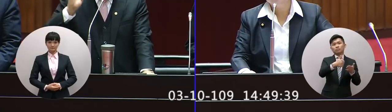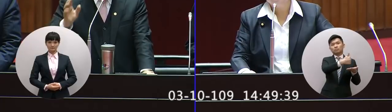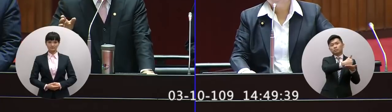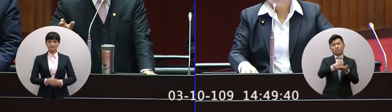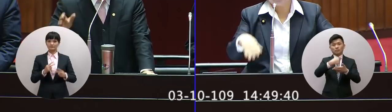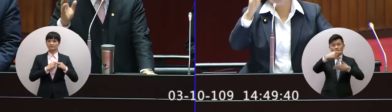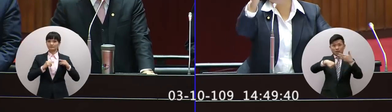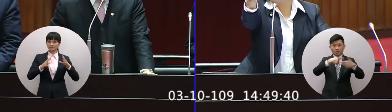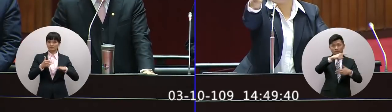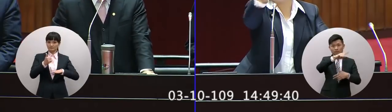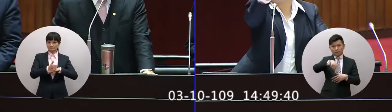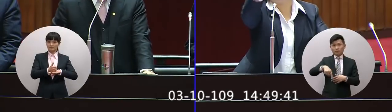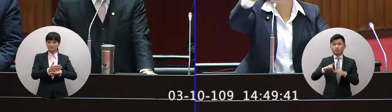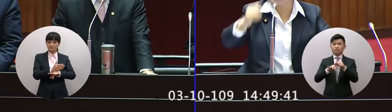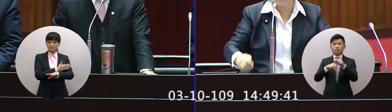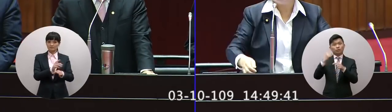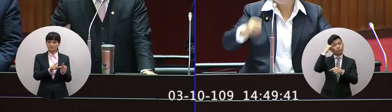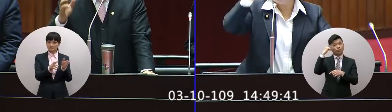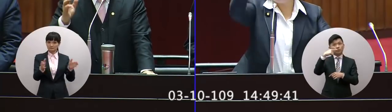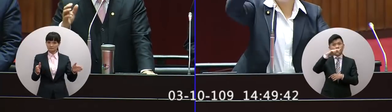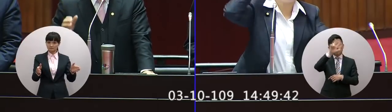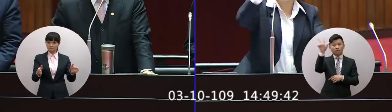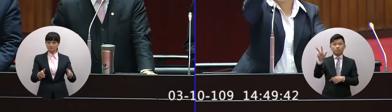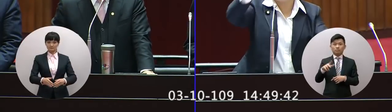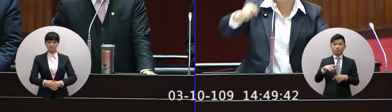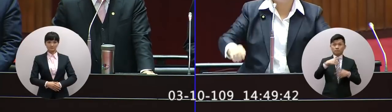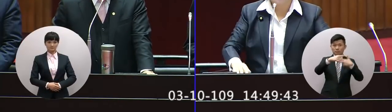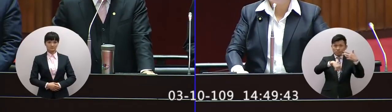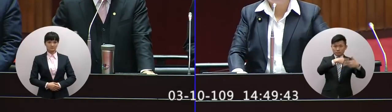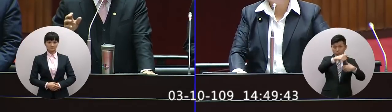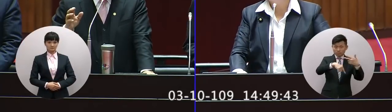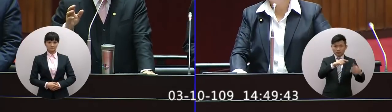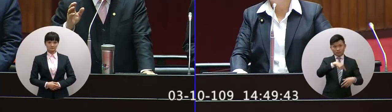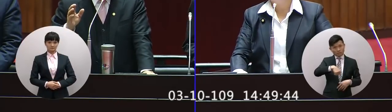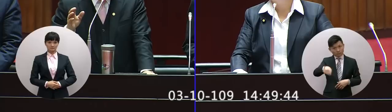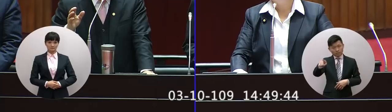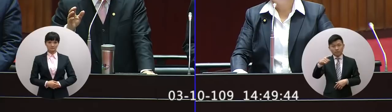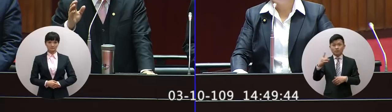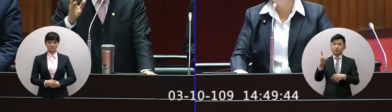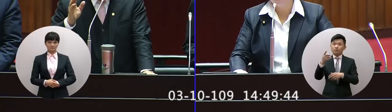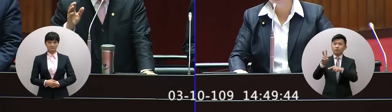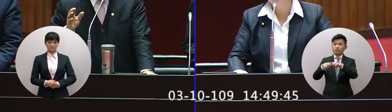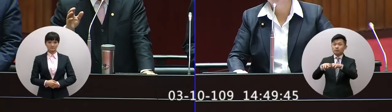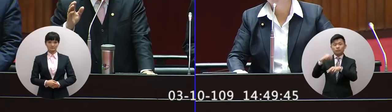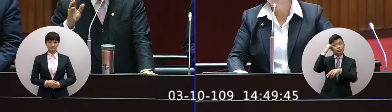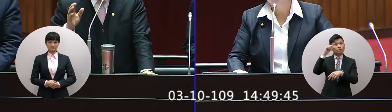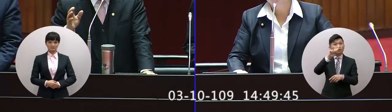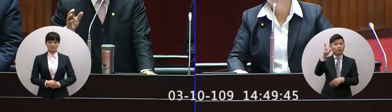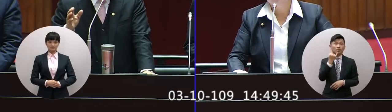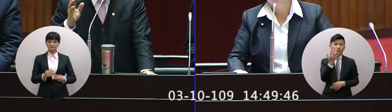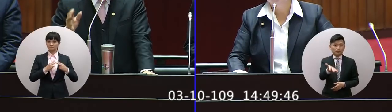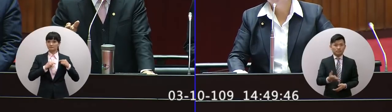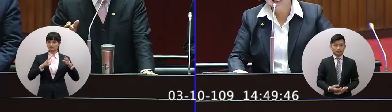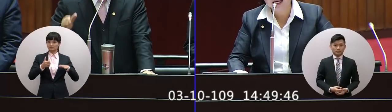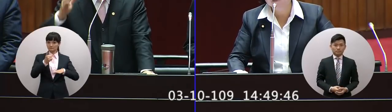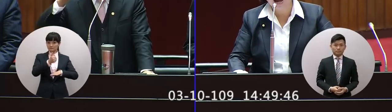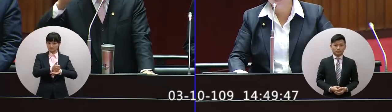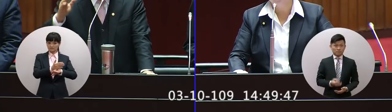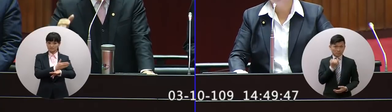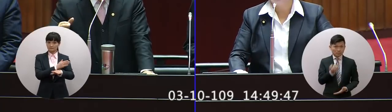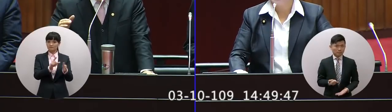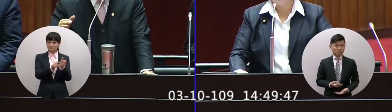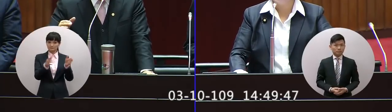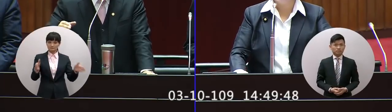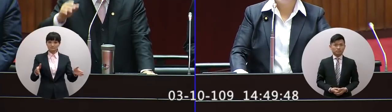间？ 蔡政府， 我邀请院长跟署长一个礼拜到龙井住一天。 所以 可以吗？ 蔡政府一再 可以